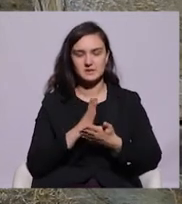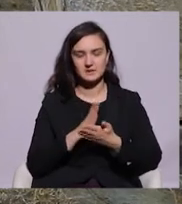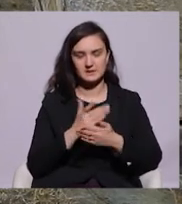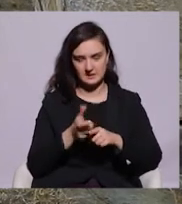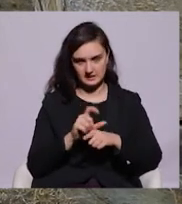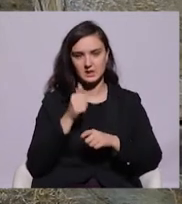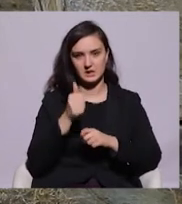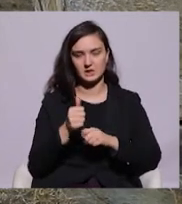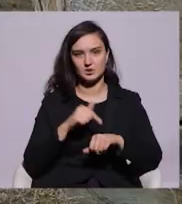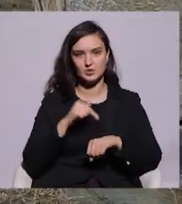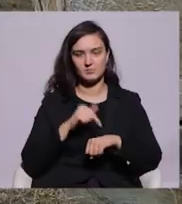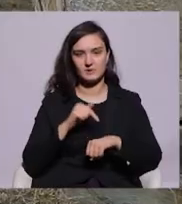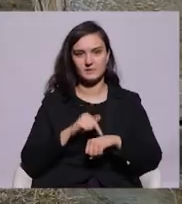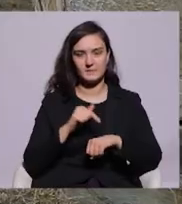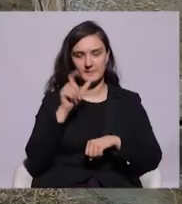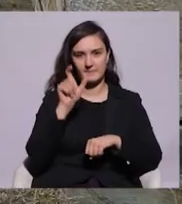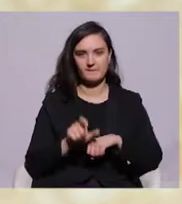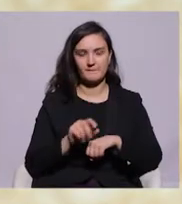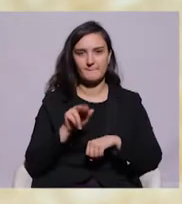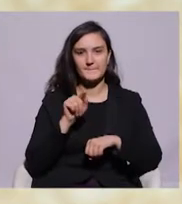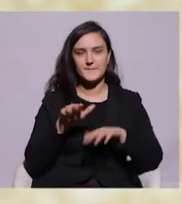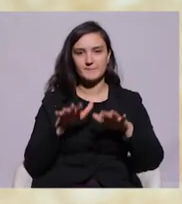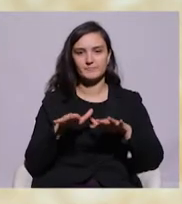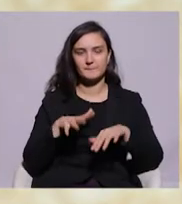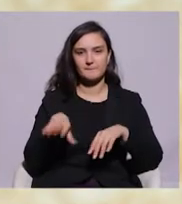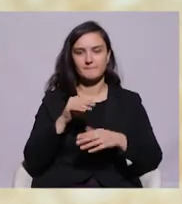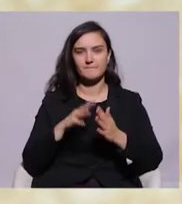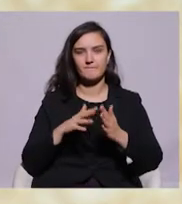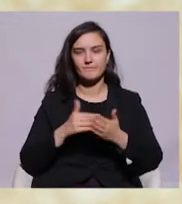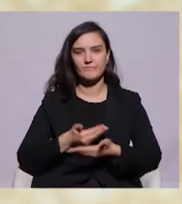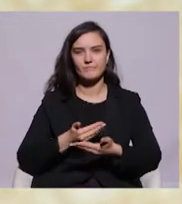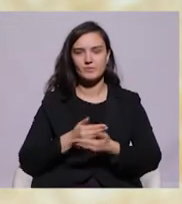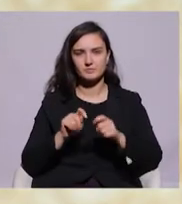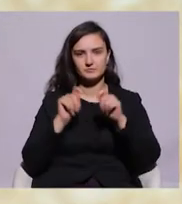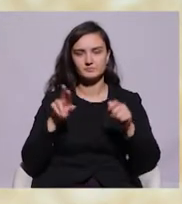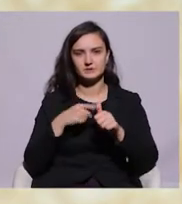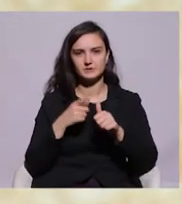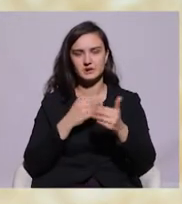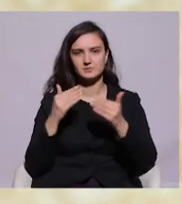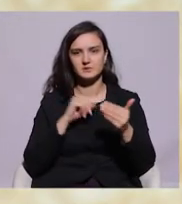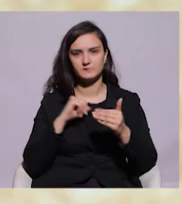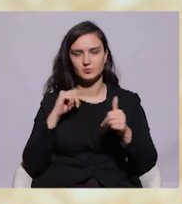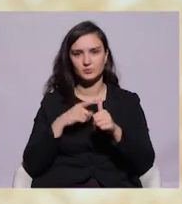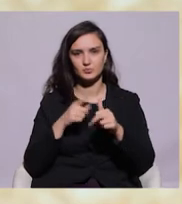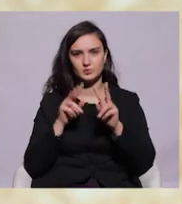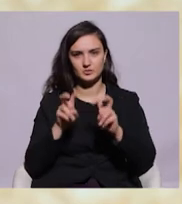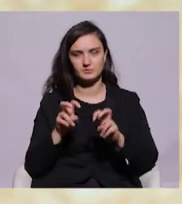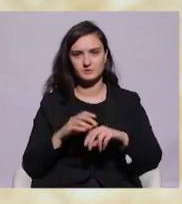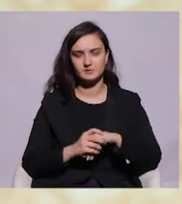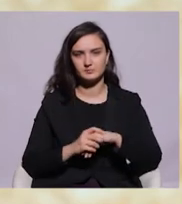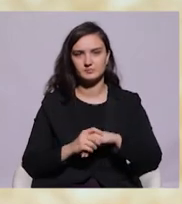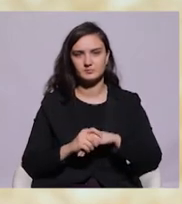არიან ძალიან კარგად გრძნობენ თავს მათ ადგილობრივი სოფლებიც კი შექმნეს და სახელებსაც თვითონ